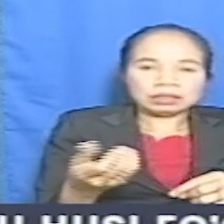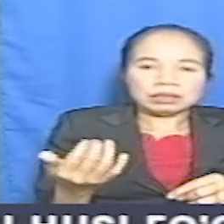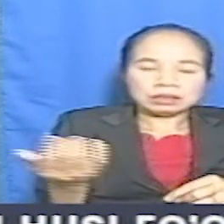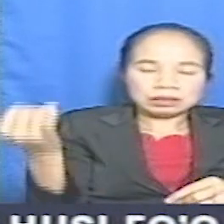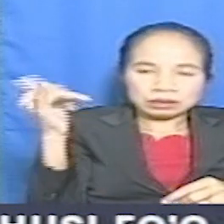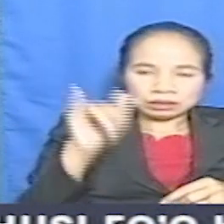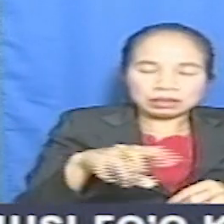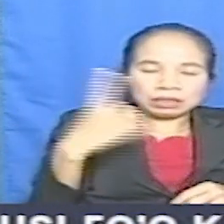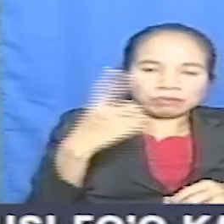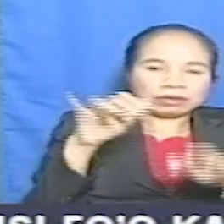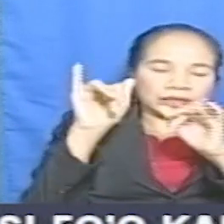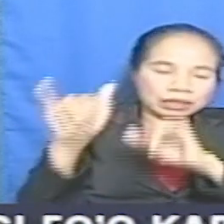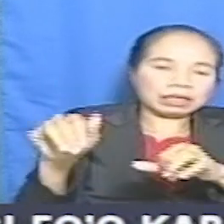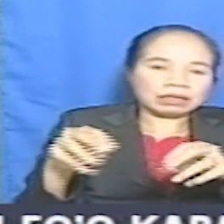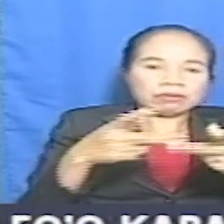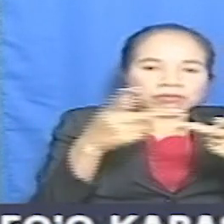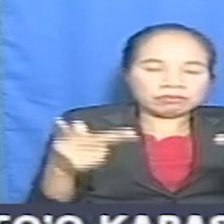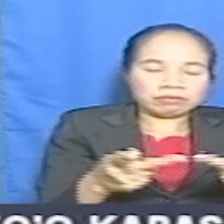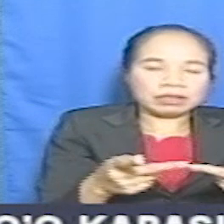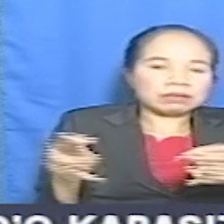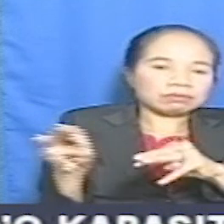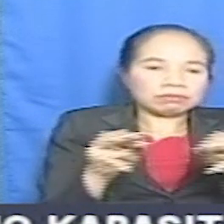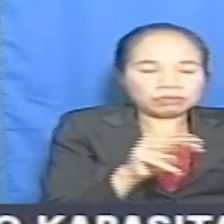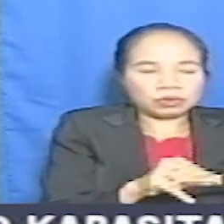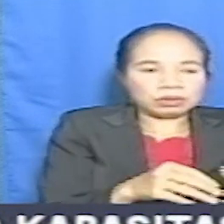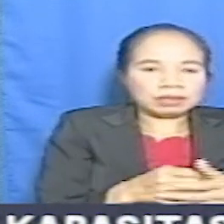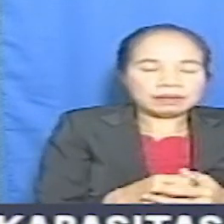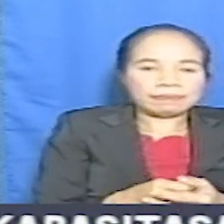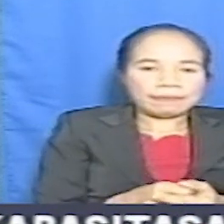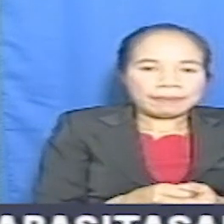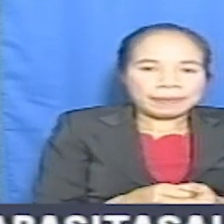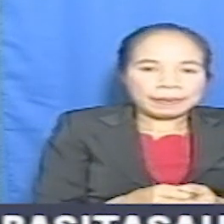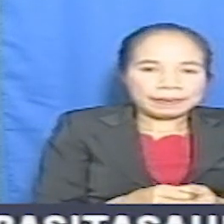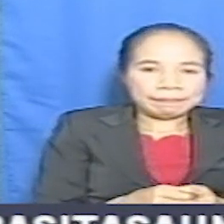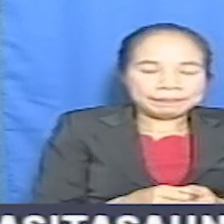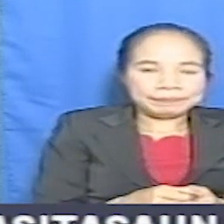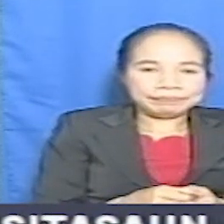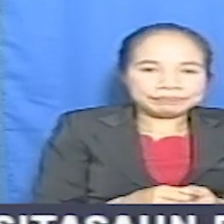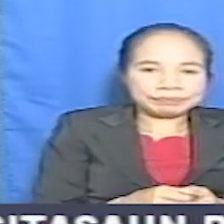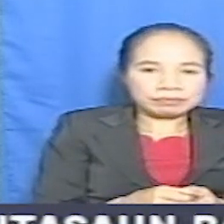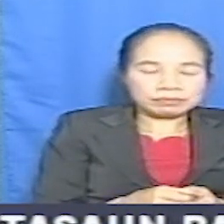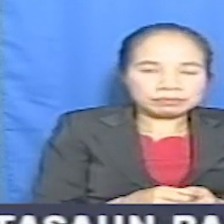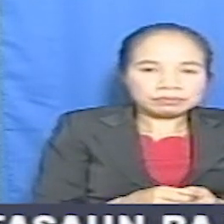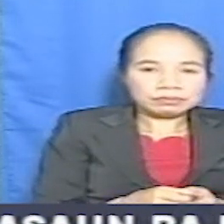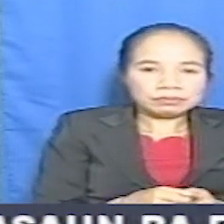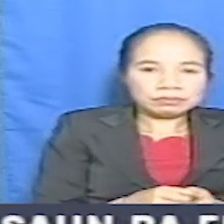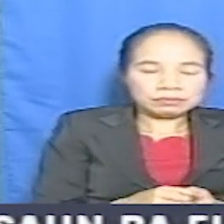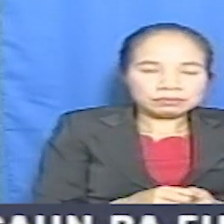fati mantin iha fati idane nebe durante nemos usi parte